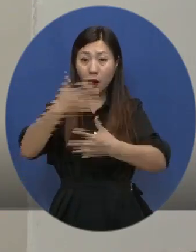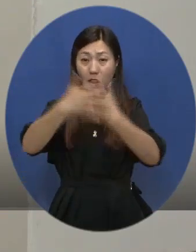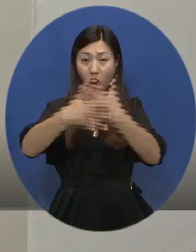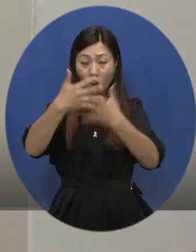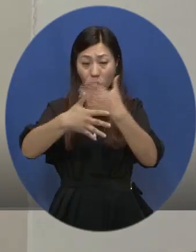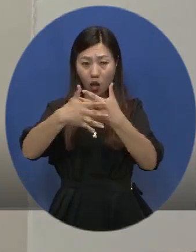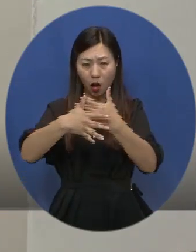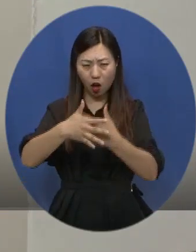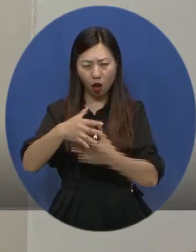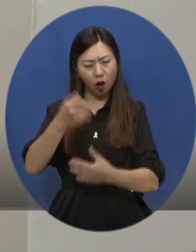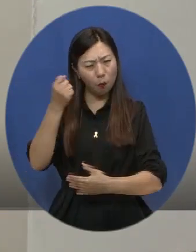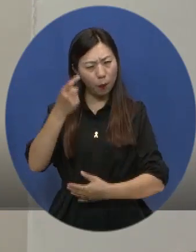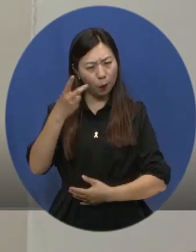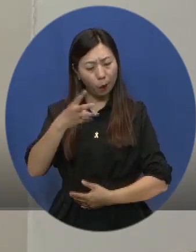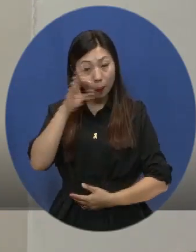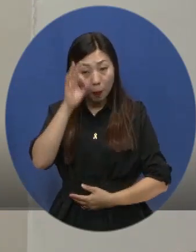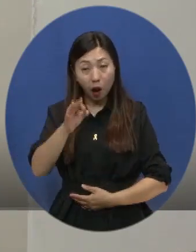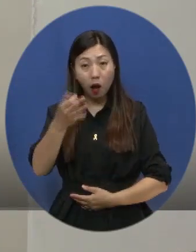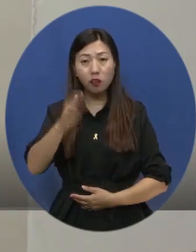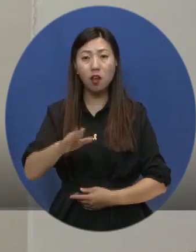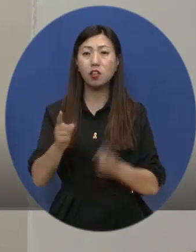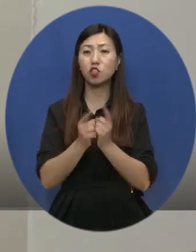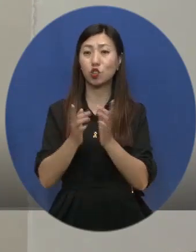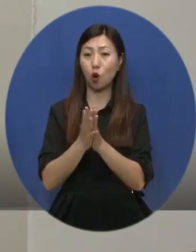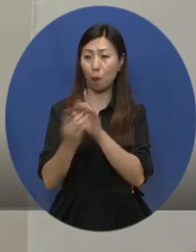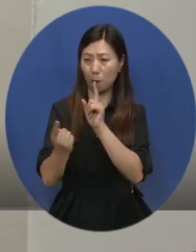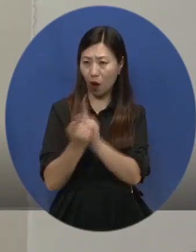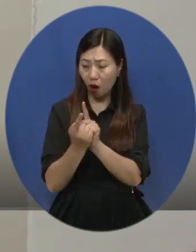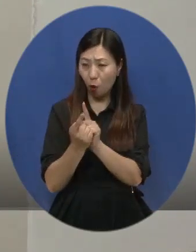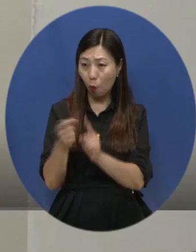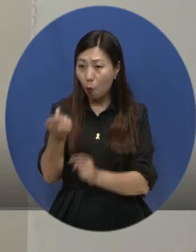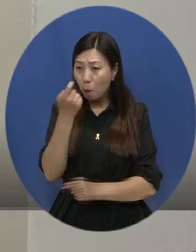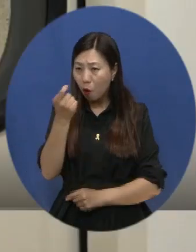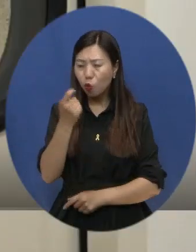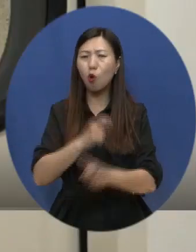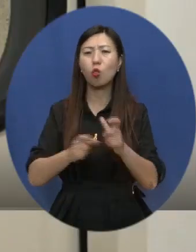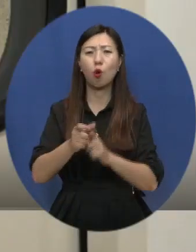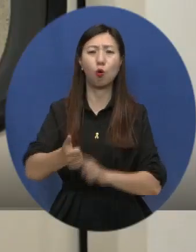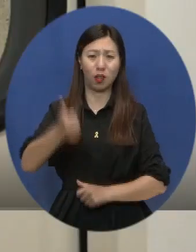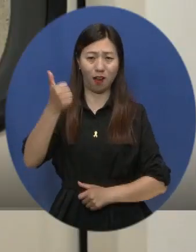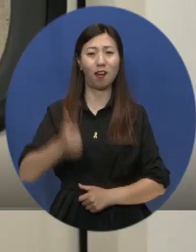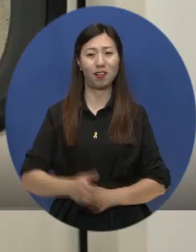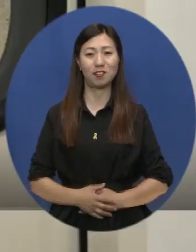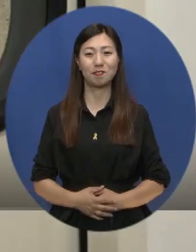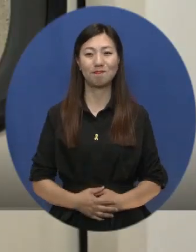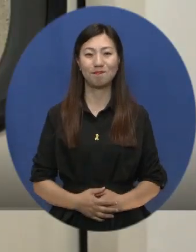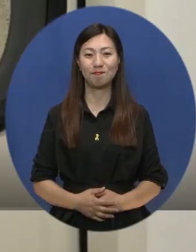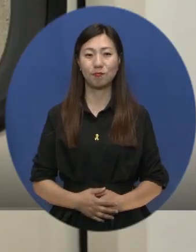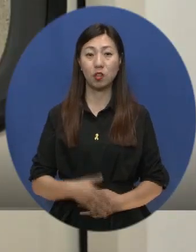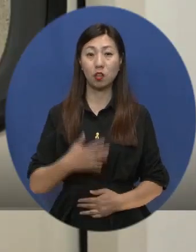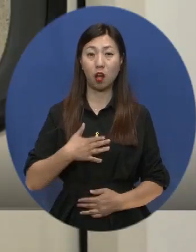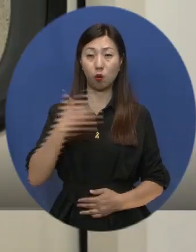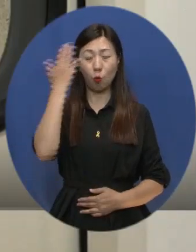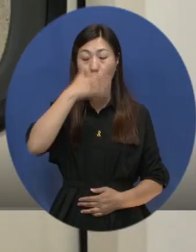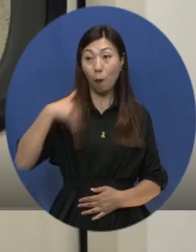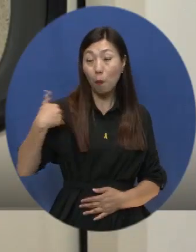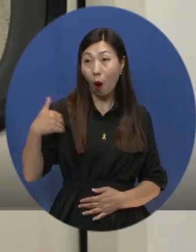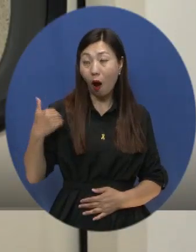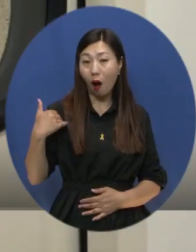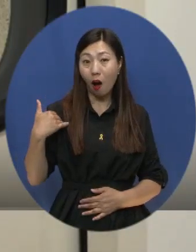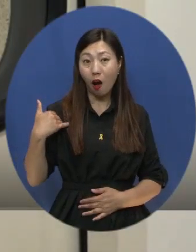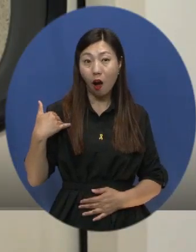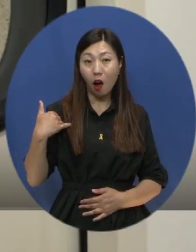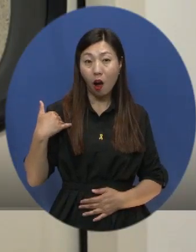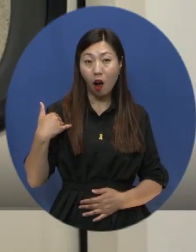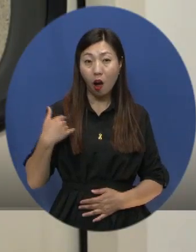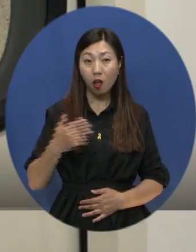몇 번 많이 봤었는데 실제로 보면서 들으니까 너무 더 좋은 것 같아요. 저는 모르고 온 거라서 오늘 하는